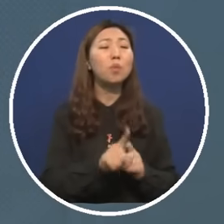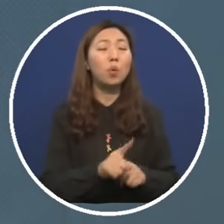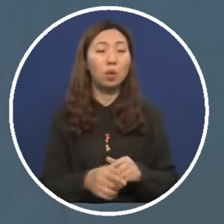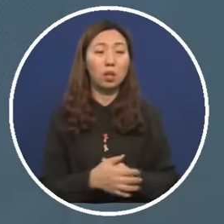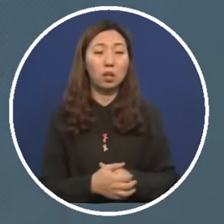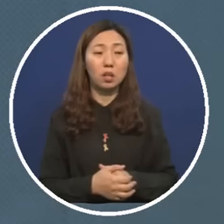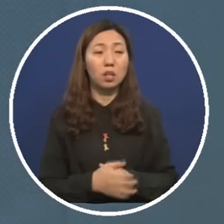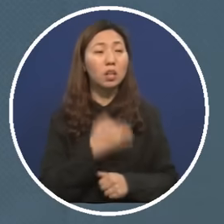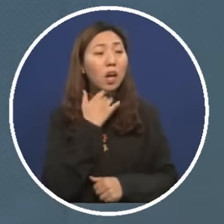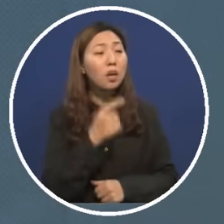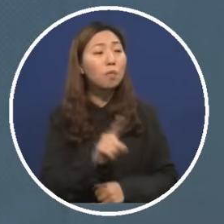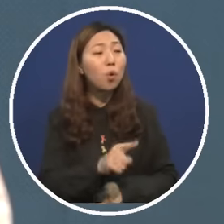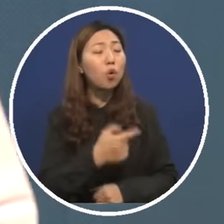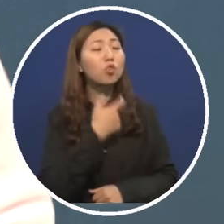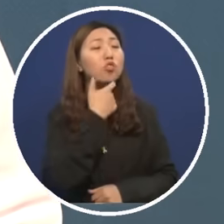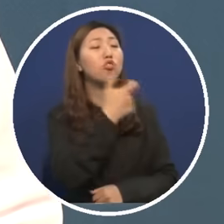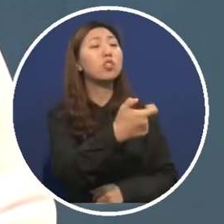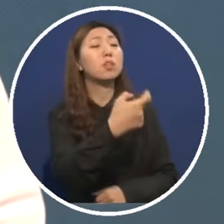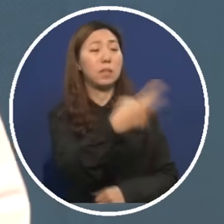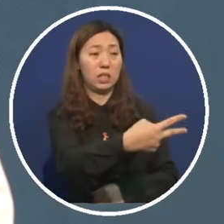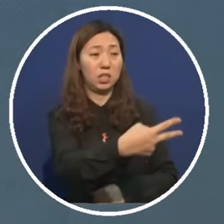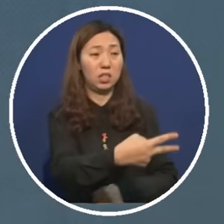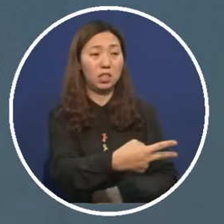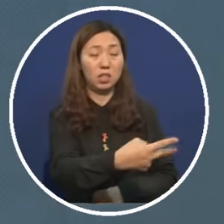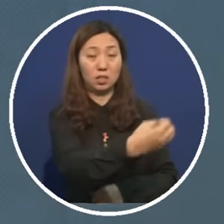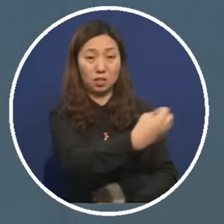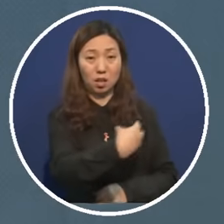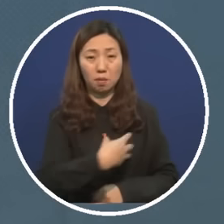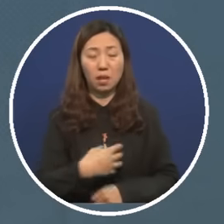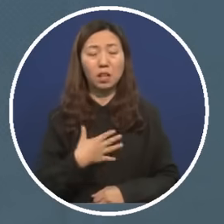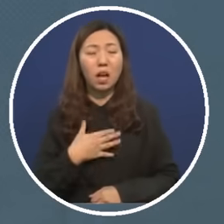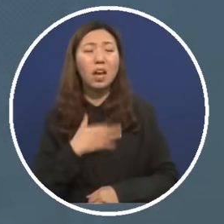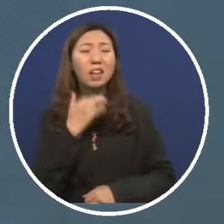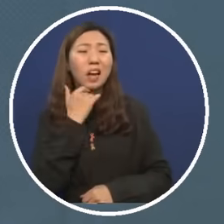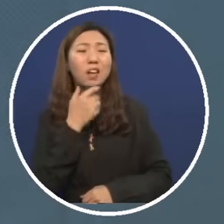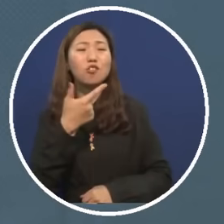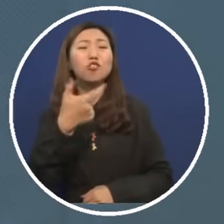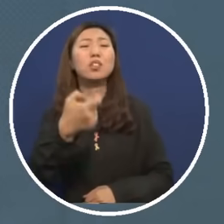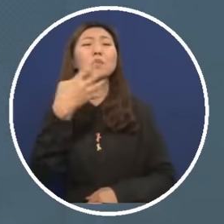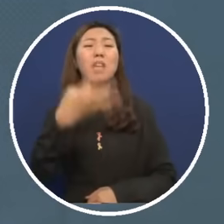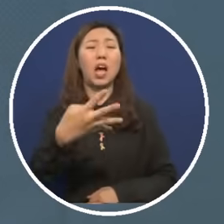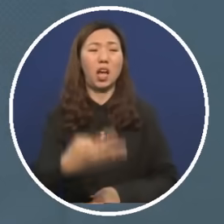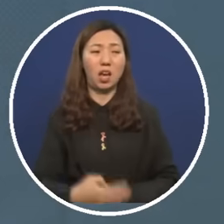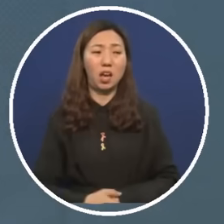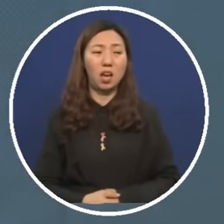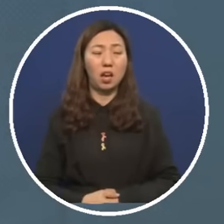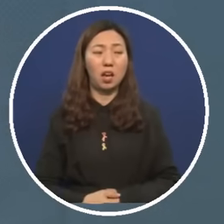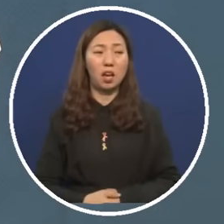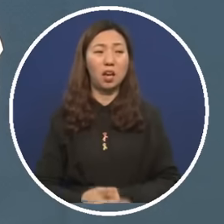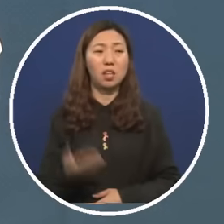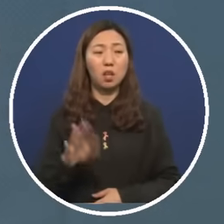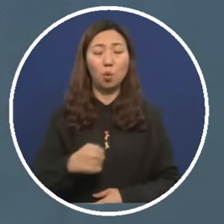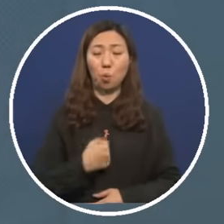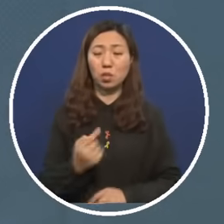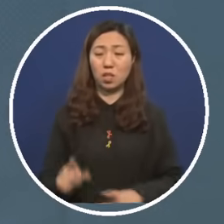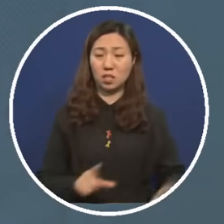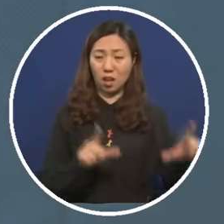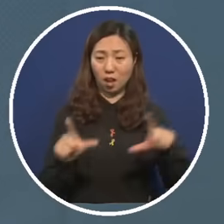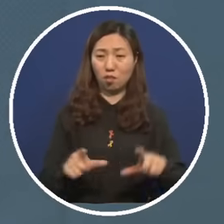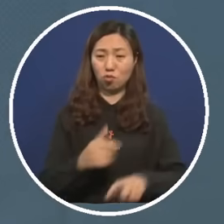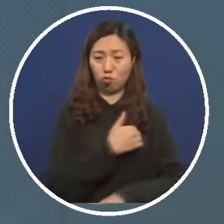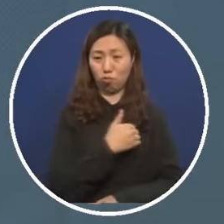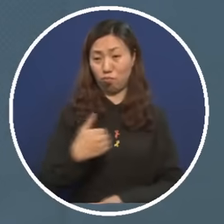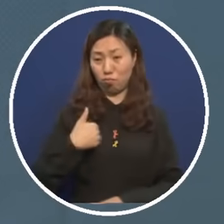62예요. 예, 전 64예요. 난 64인데도 이렇게 혼자서 잘